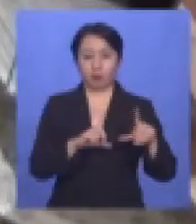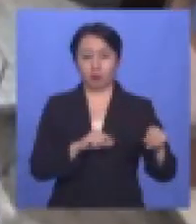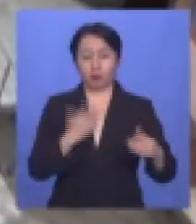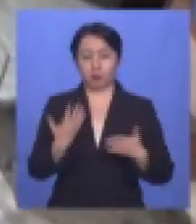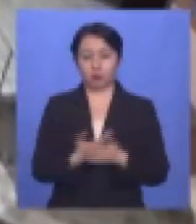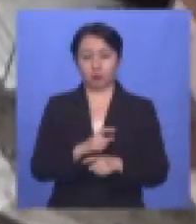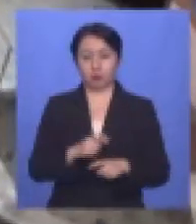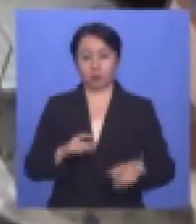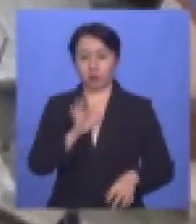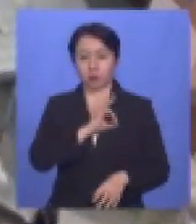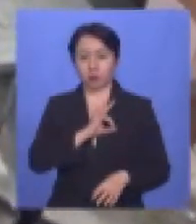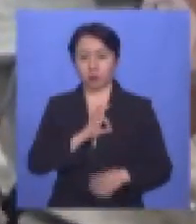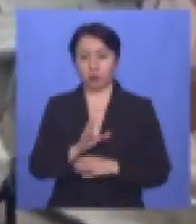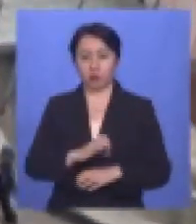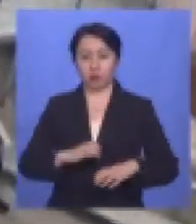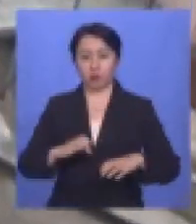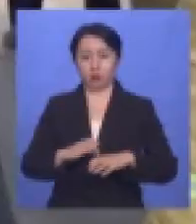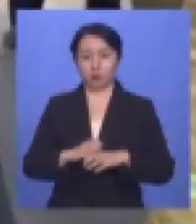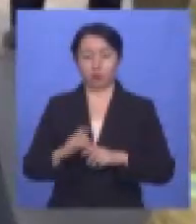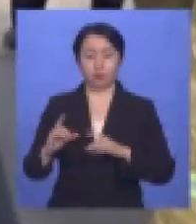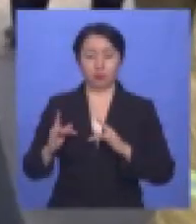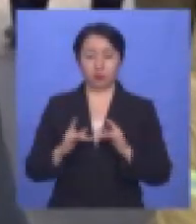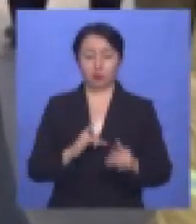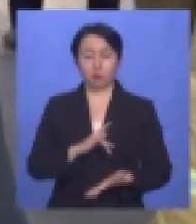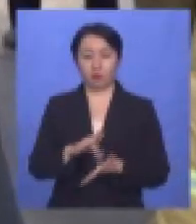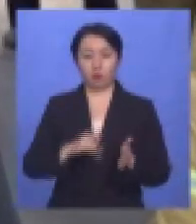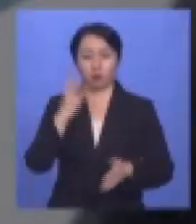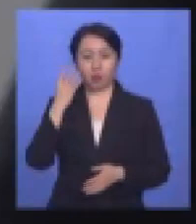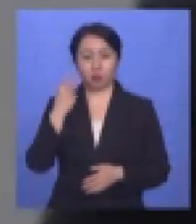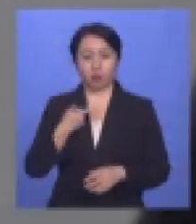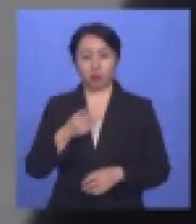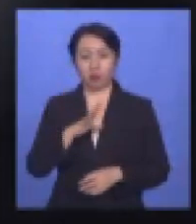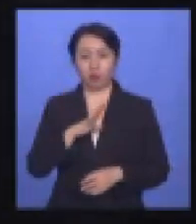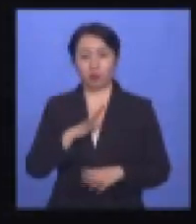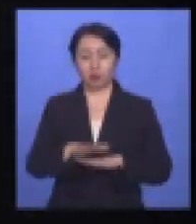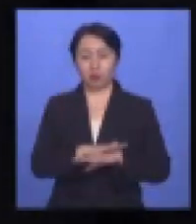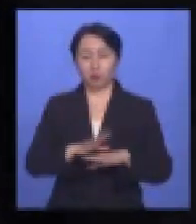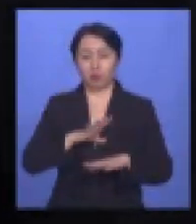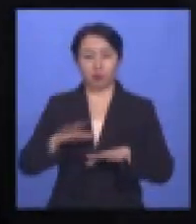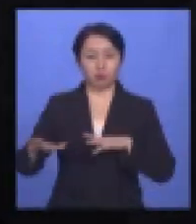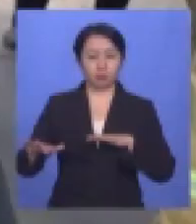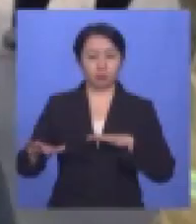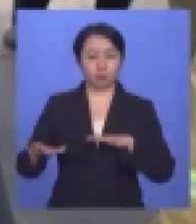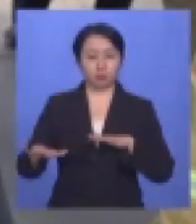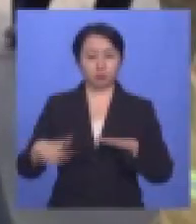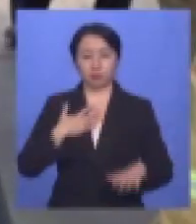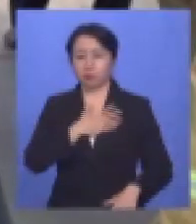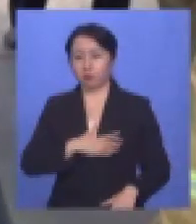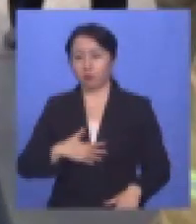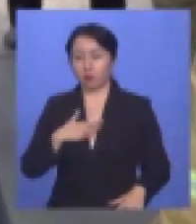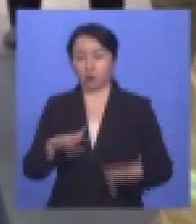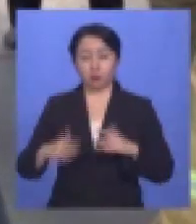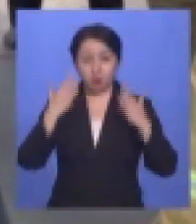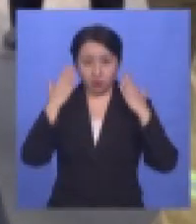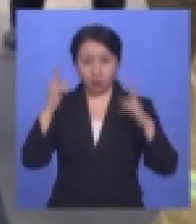спасение жителей с применением автолестниц и носилок. В городе Алма-Ате, где среди людей возникла паника, и люди, не зная правил